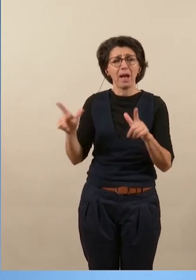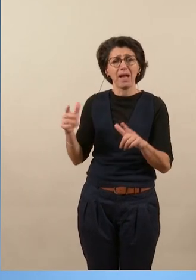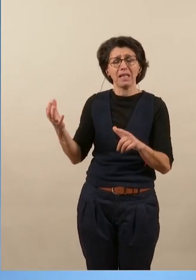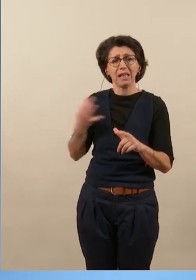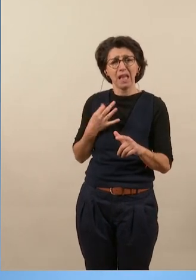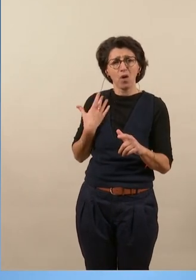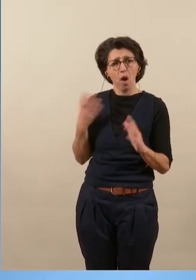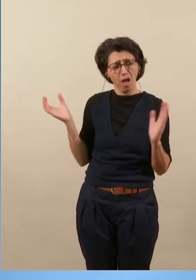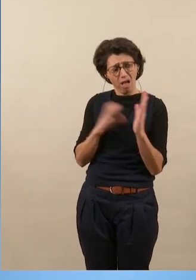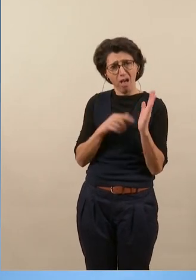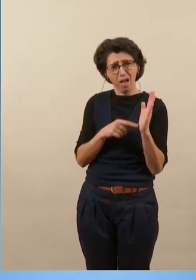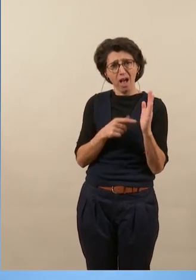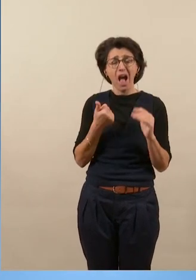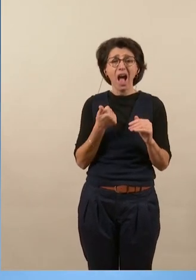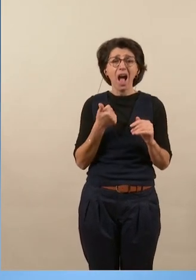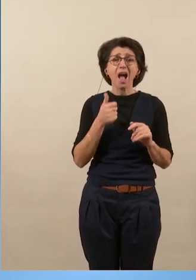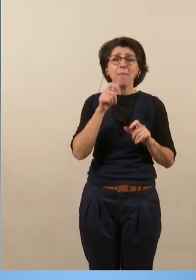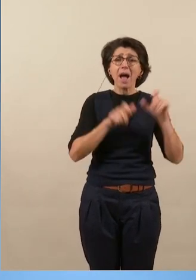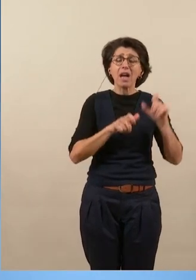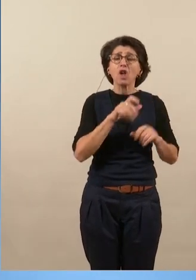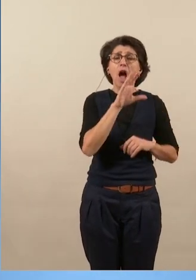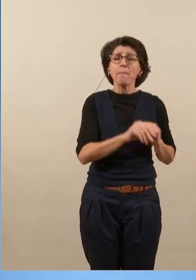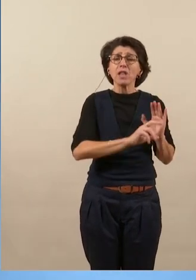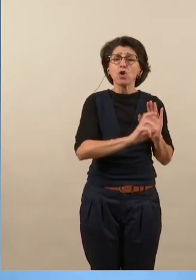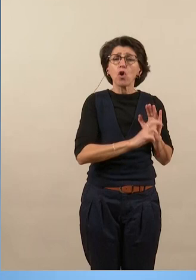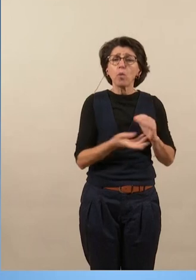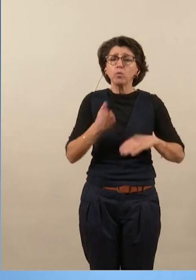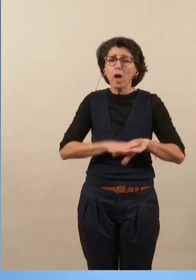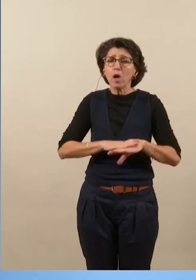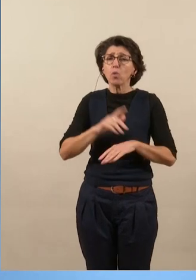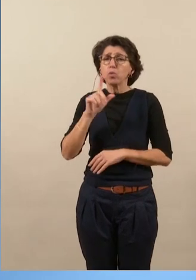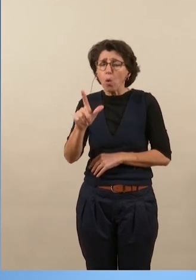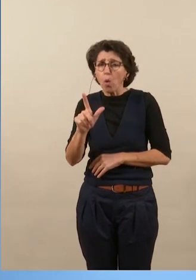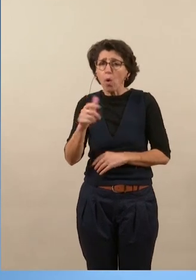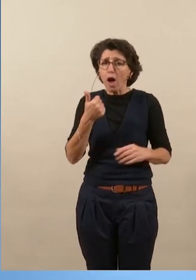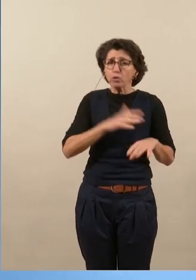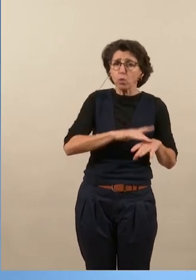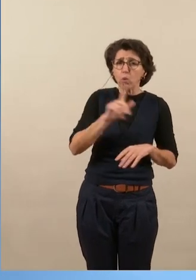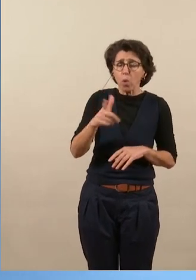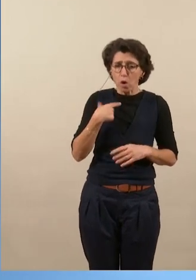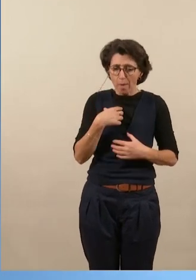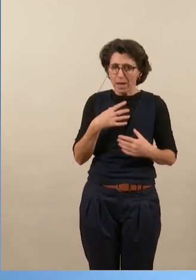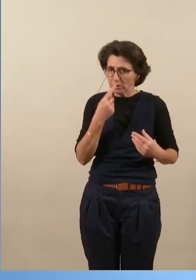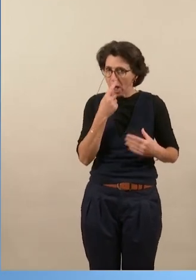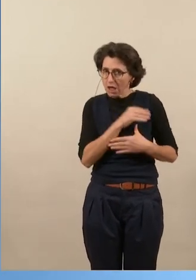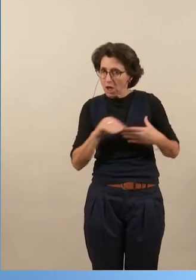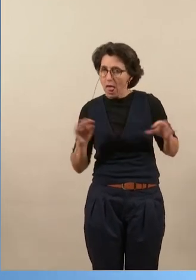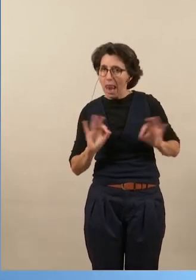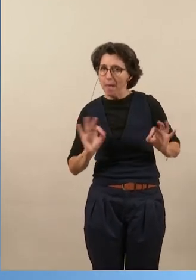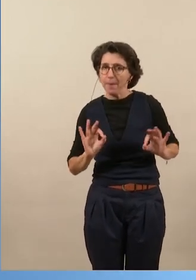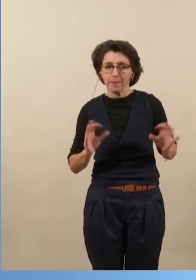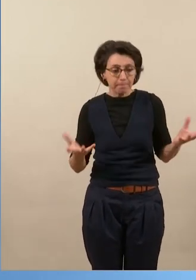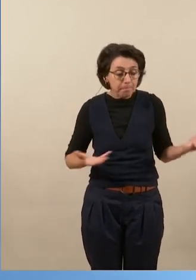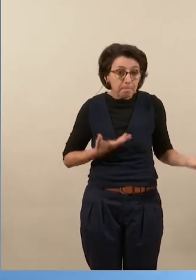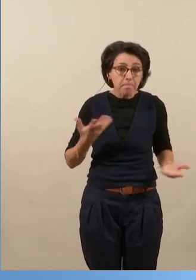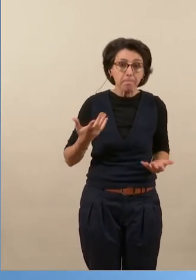sent pas en sécurité à Grenoble renforcer bien sûr et armer la police municipale installer la gestion centralisée du domaine